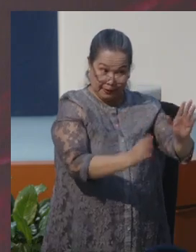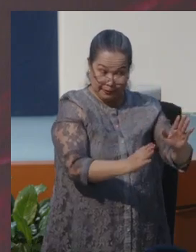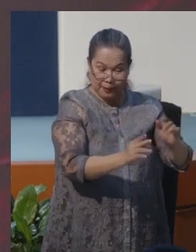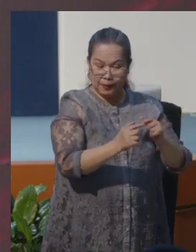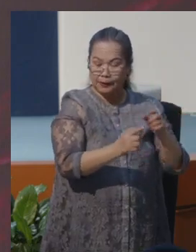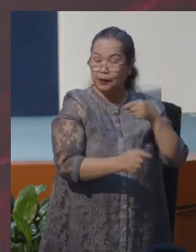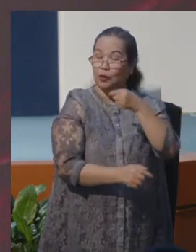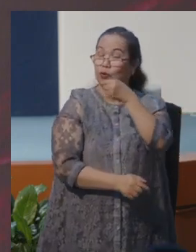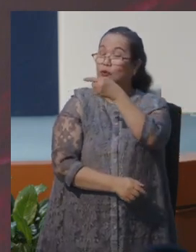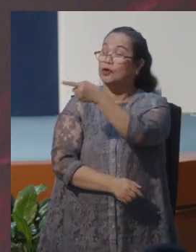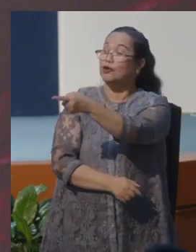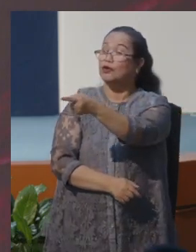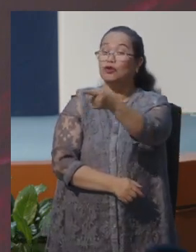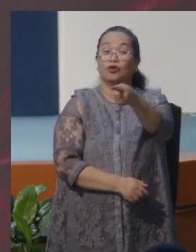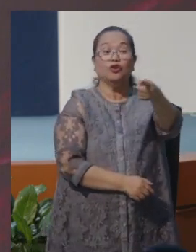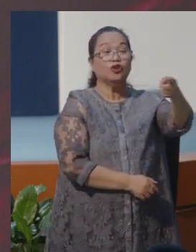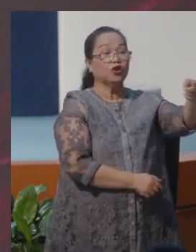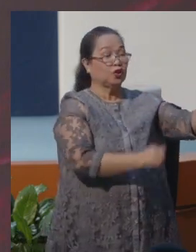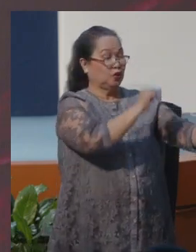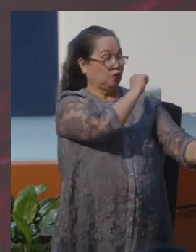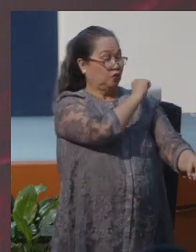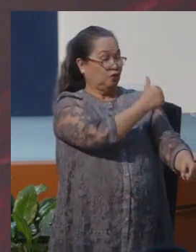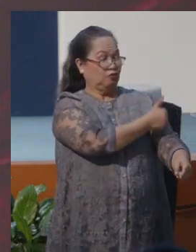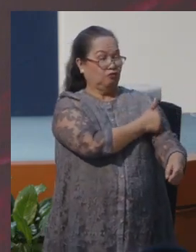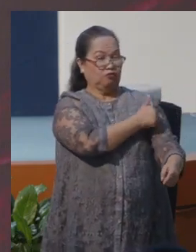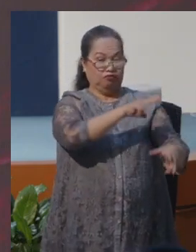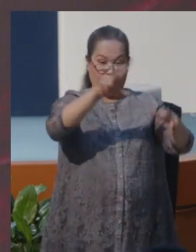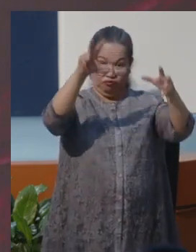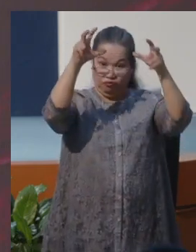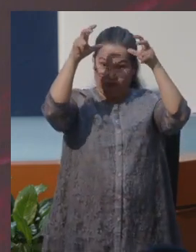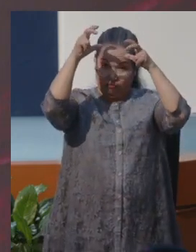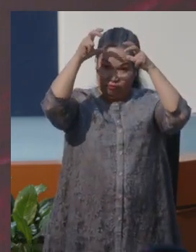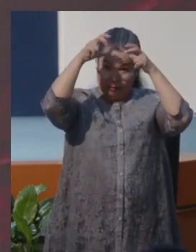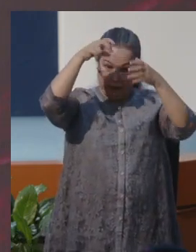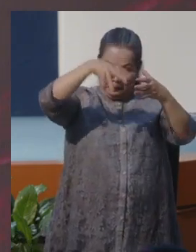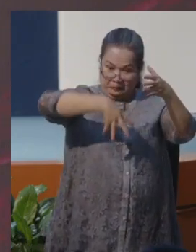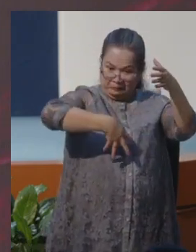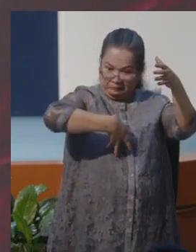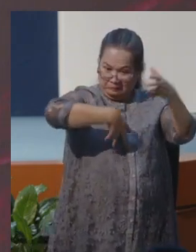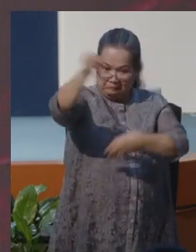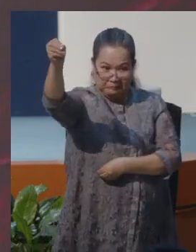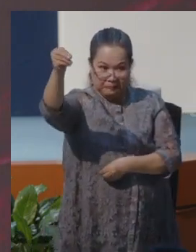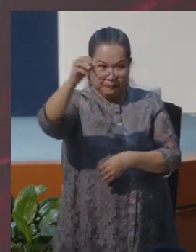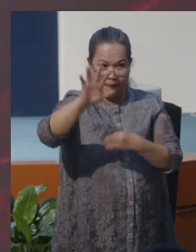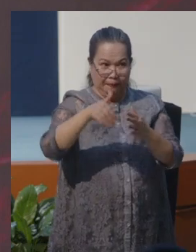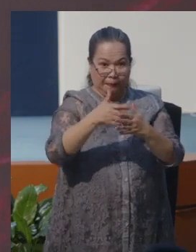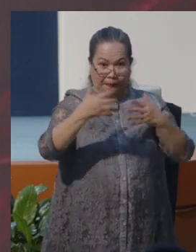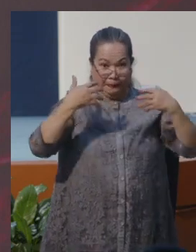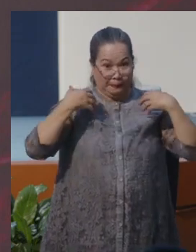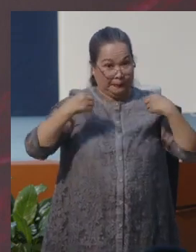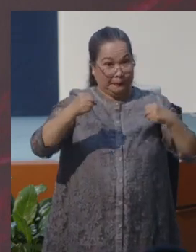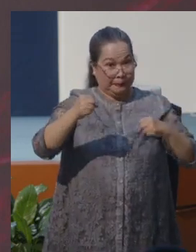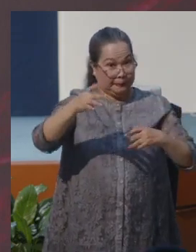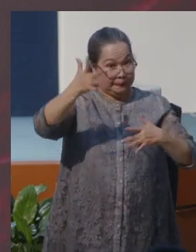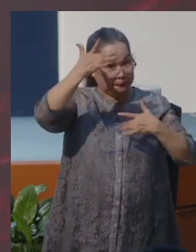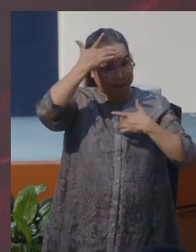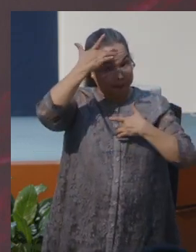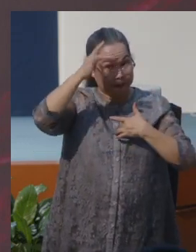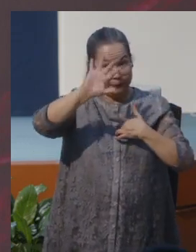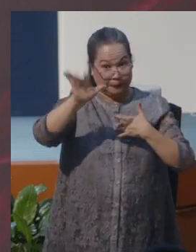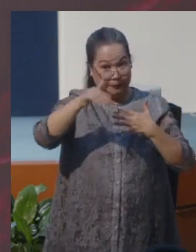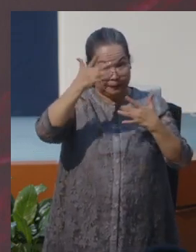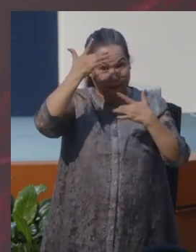them authority over unclean spirits to cast them out and to heal every disease and every affliction."